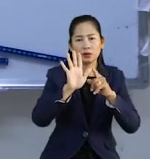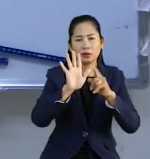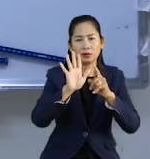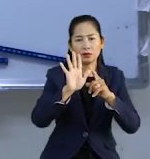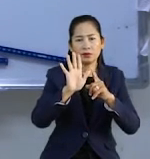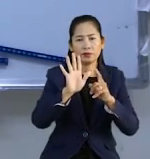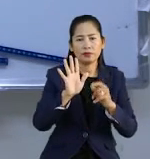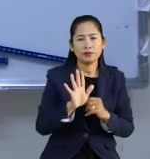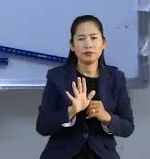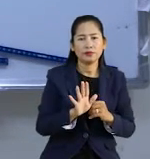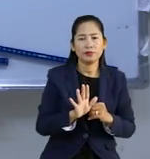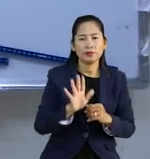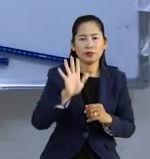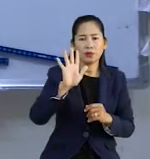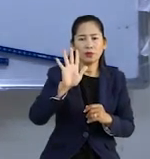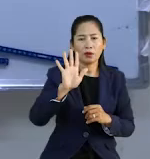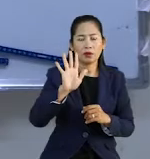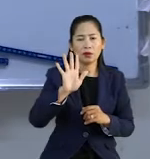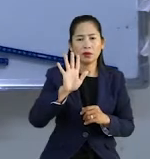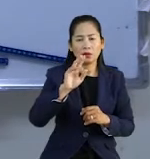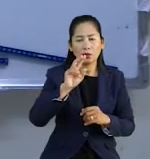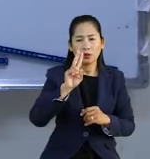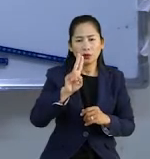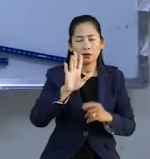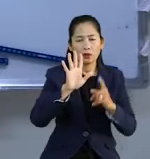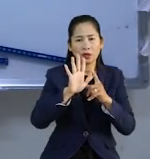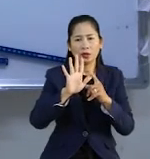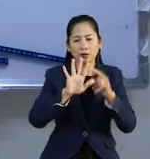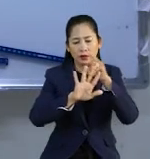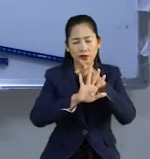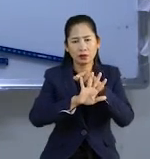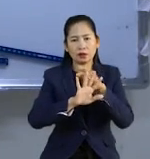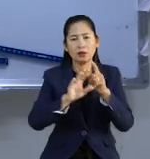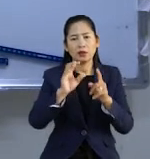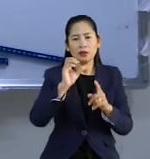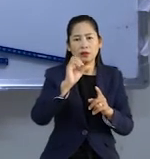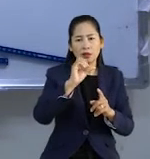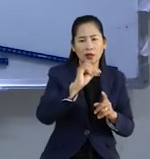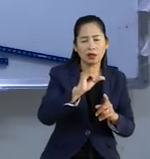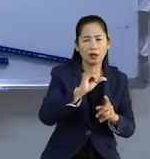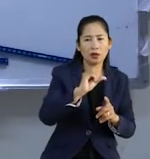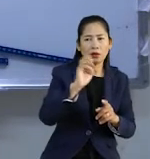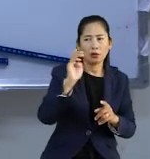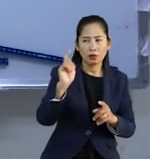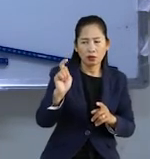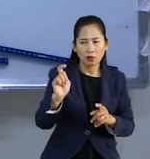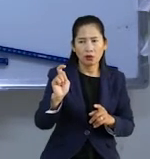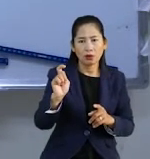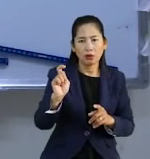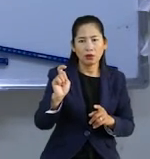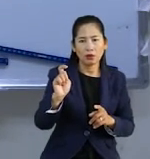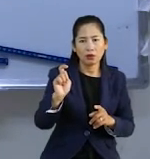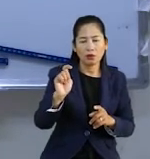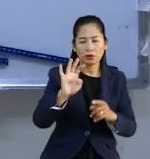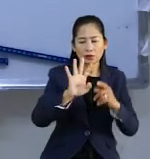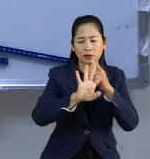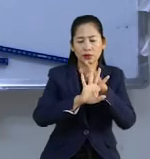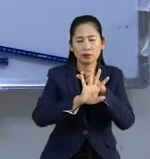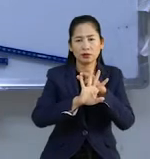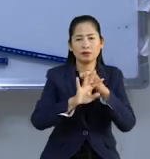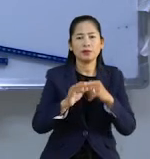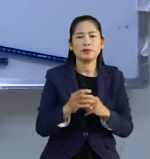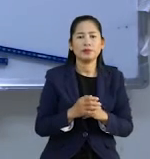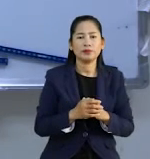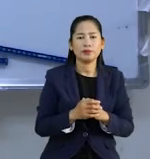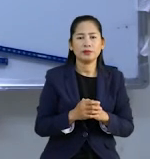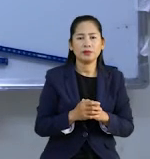อนะเปียจัวกัดโซ่อ่อบาดจับเปียเละกัดโซ่ไว้บาดเปียเละกัดโซ่ไอ้ก้อนก้นหรือโ